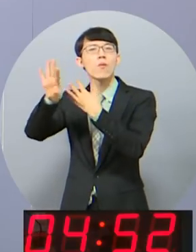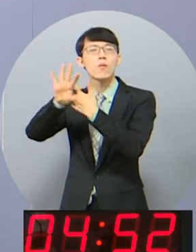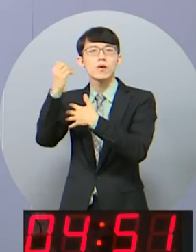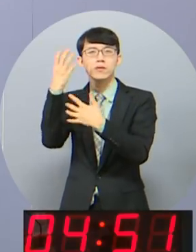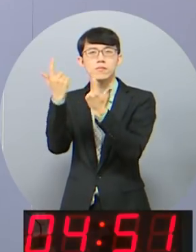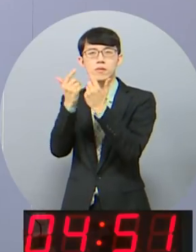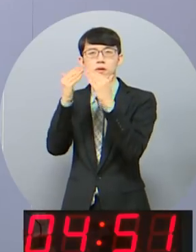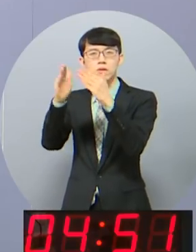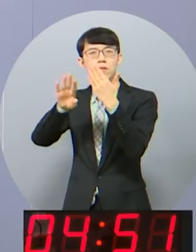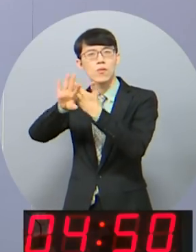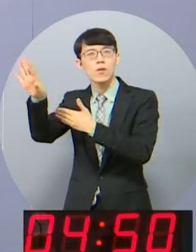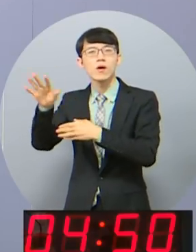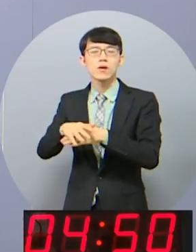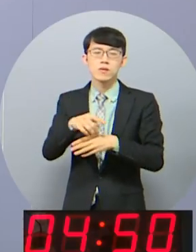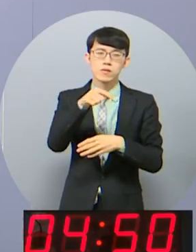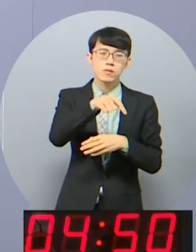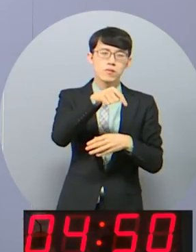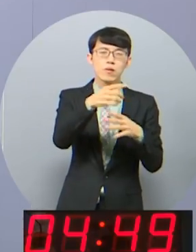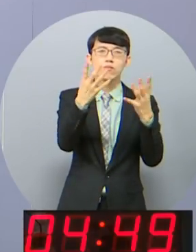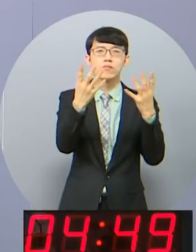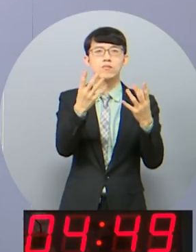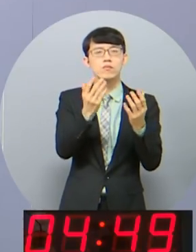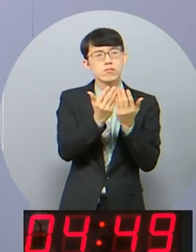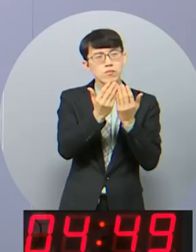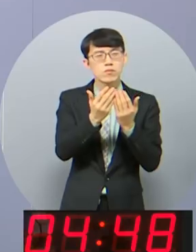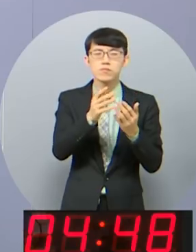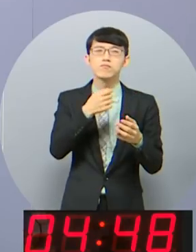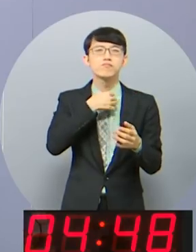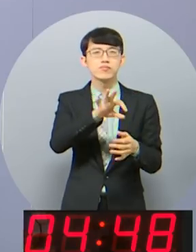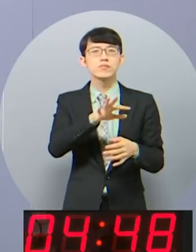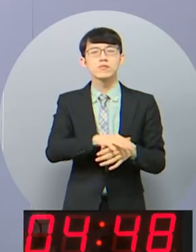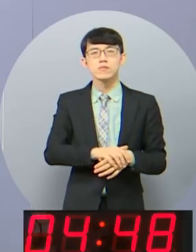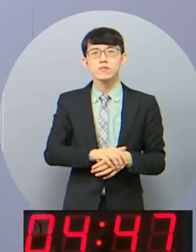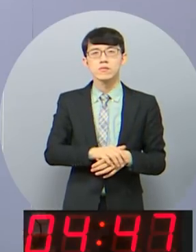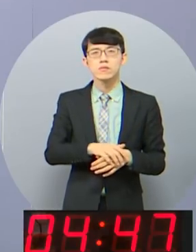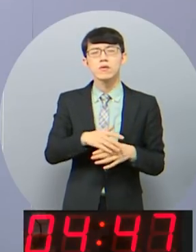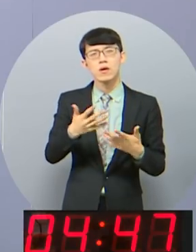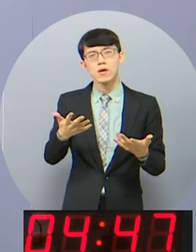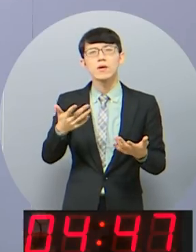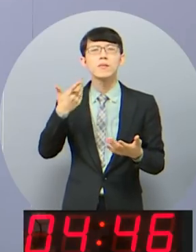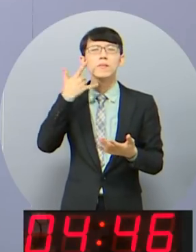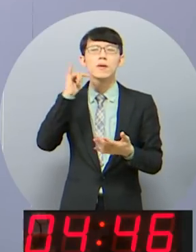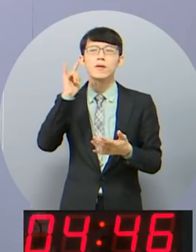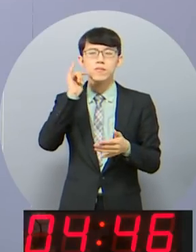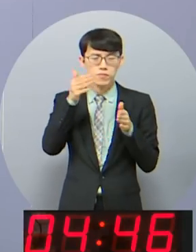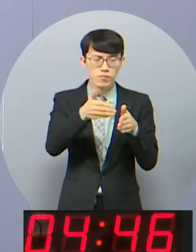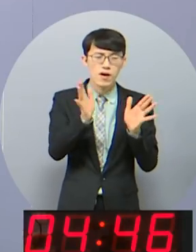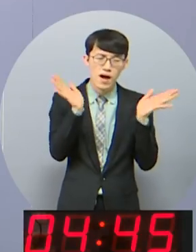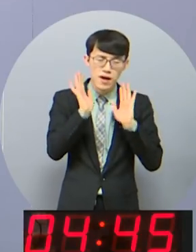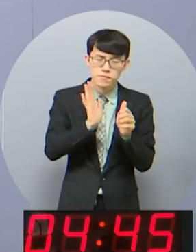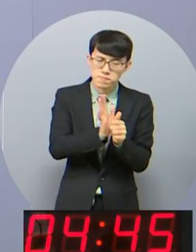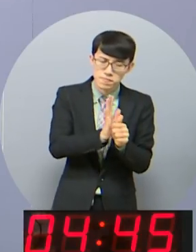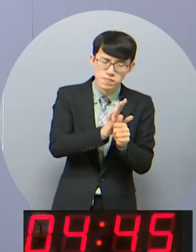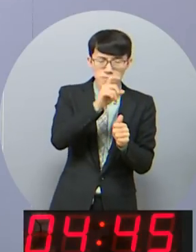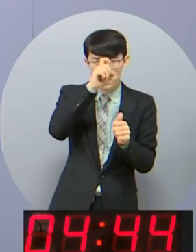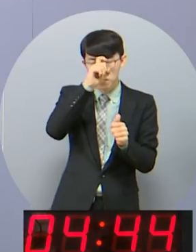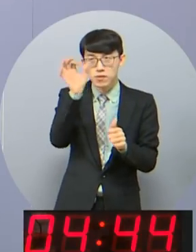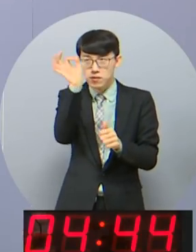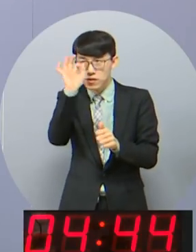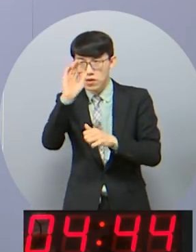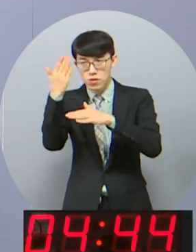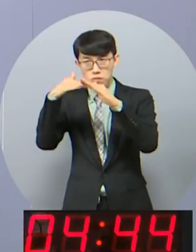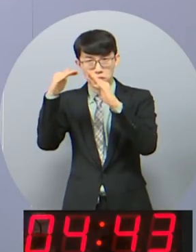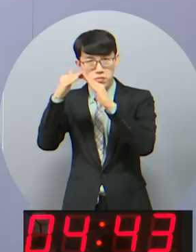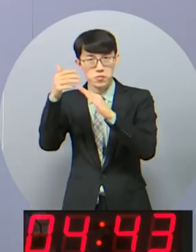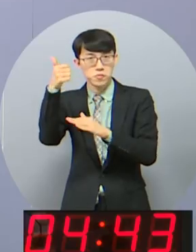根本拢排无班。因为大家拢要咱囡仔嘛，父母疼囝，所以拢要找一个较好个所在，予咱个子